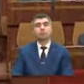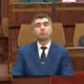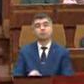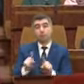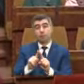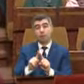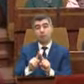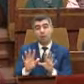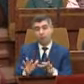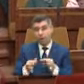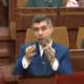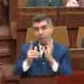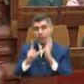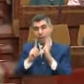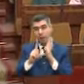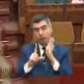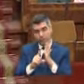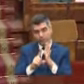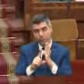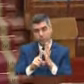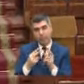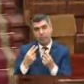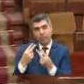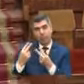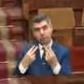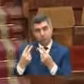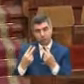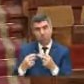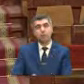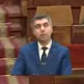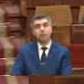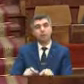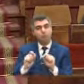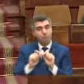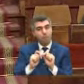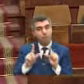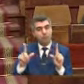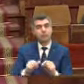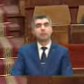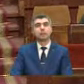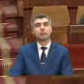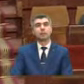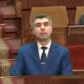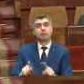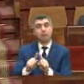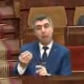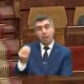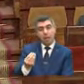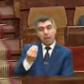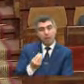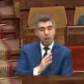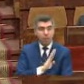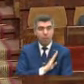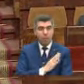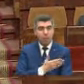22 من القانون 1501 اللي تتنص بوضوح على ضروره استفاده الاطفال المهملين